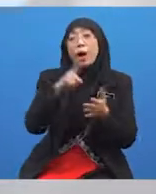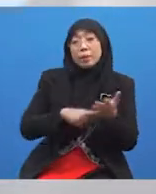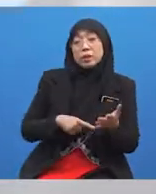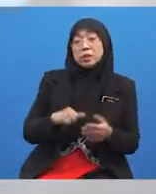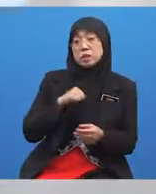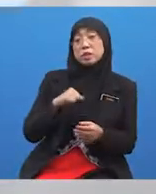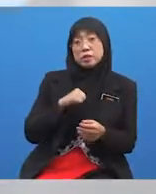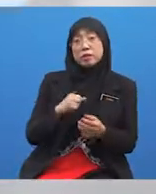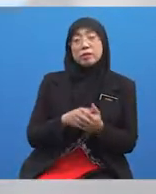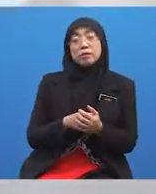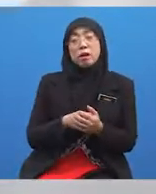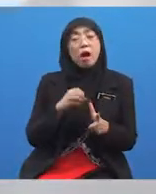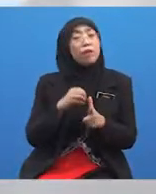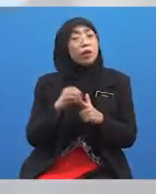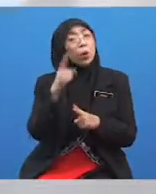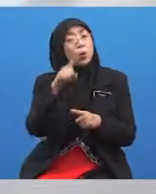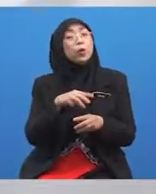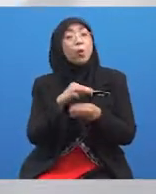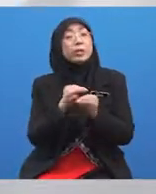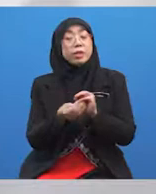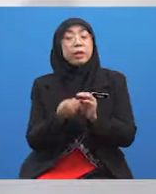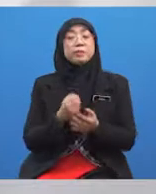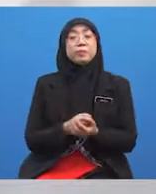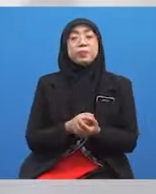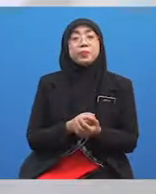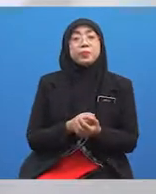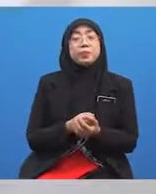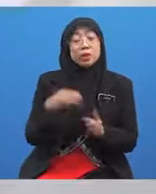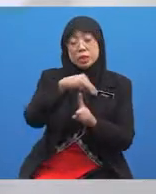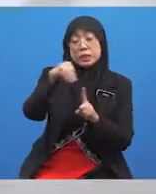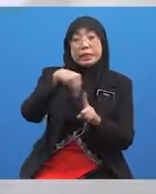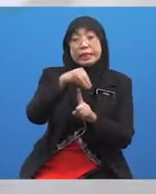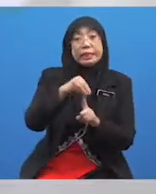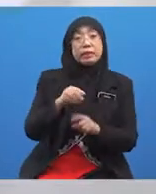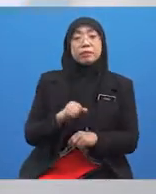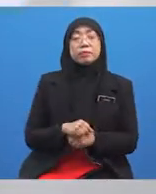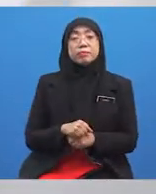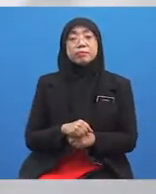ataupun menyelesaikan masalah kerana wujud keadaan keinginan dan keadaan sebenar.